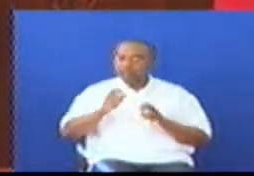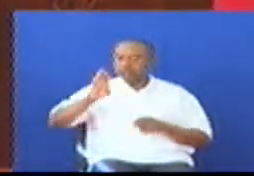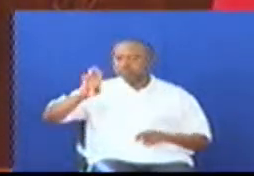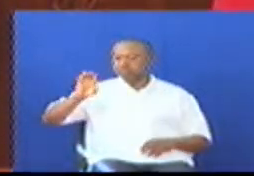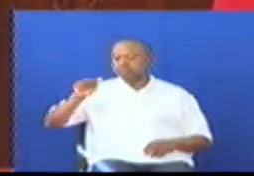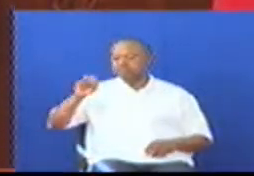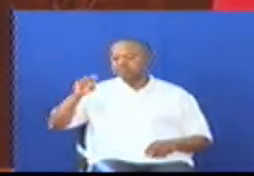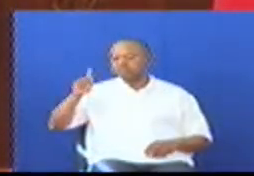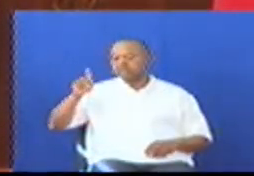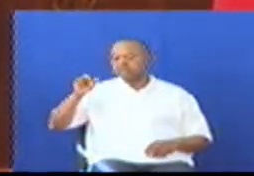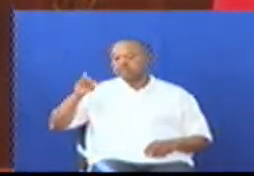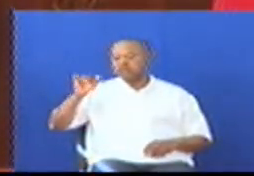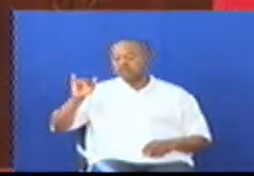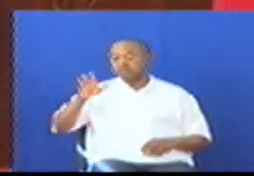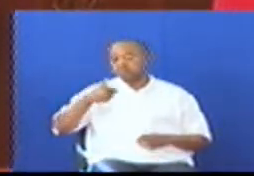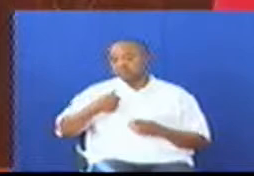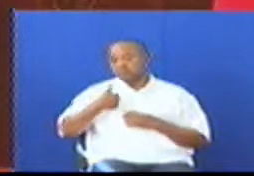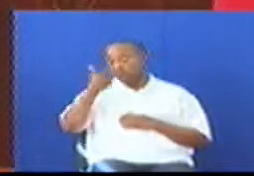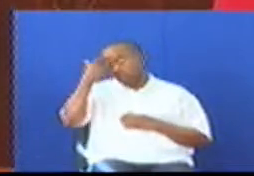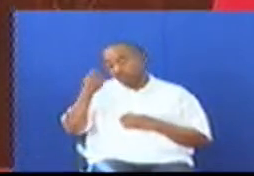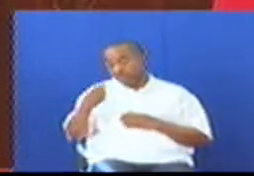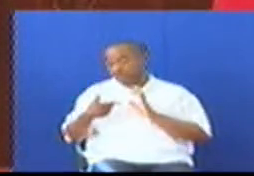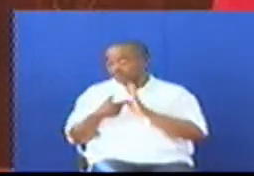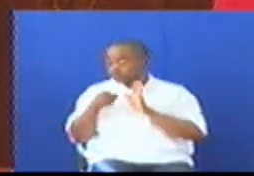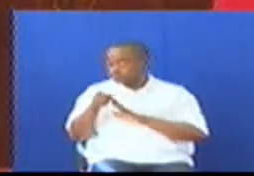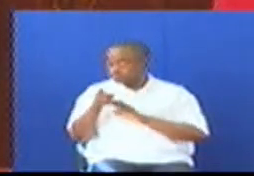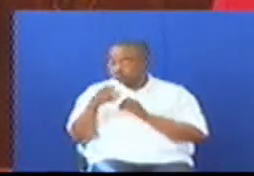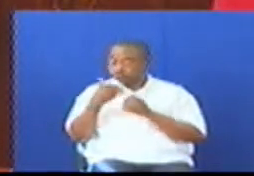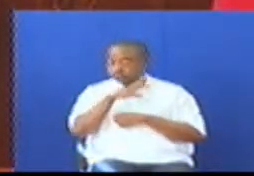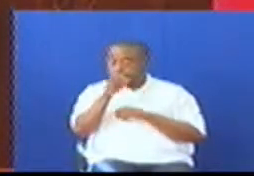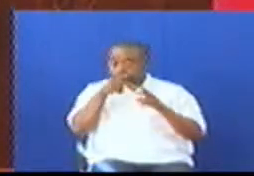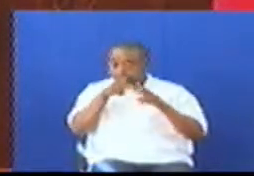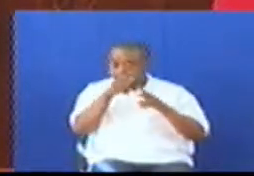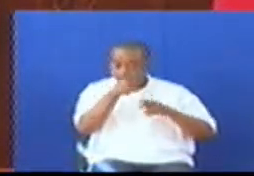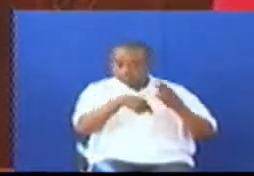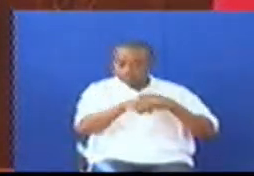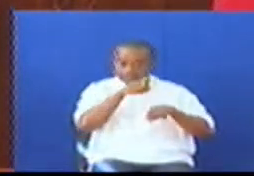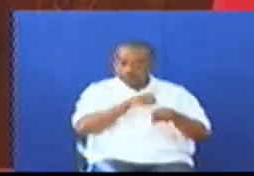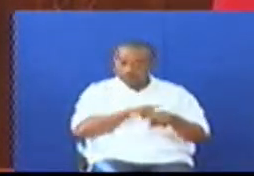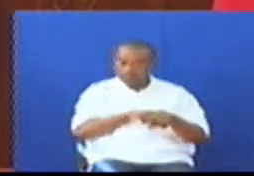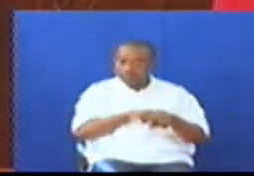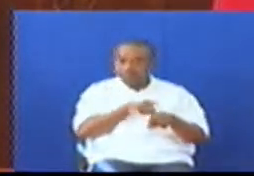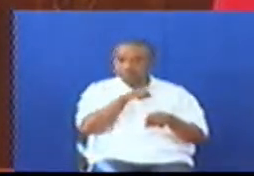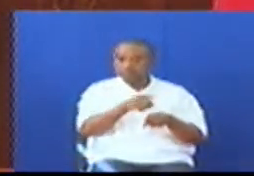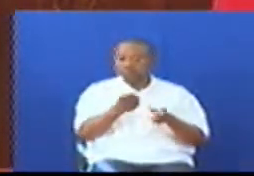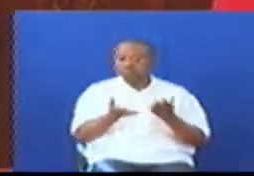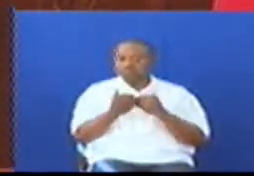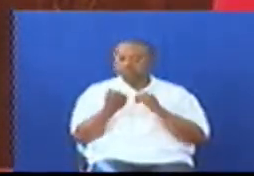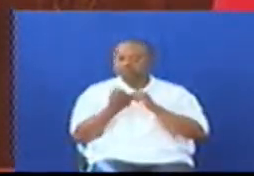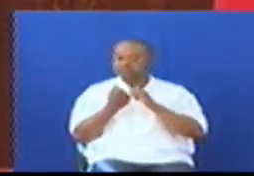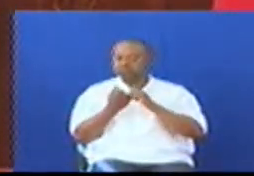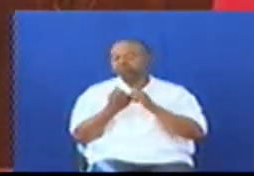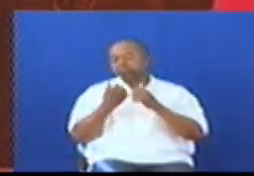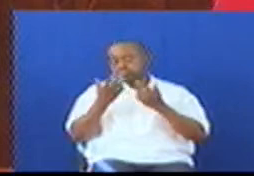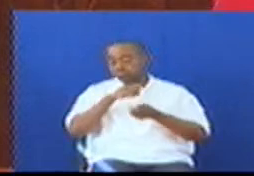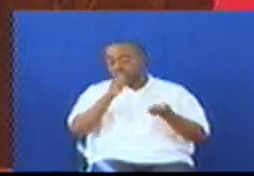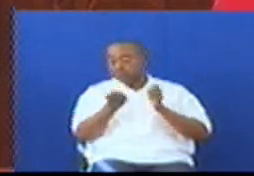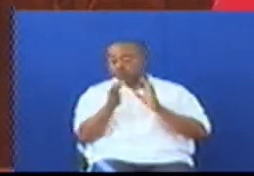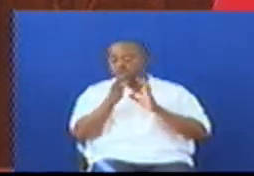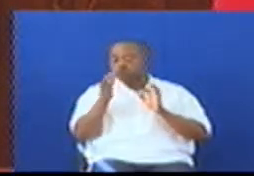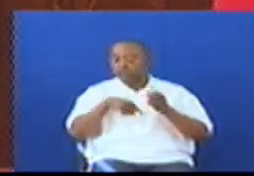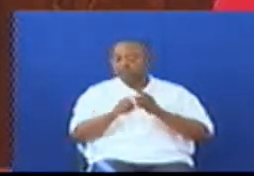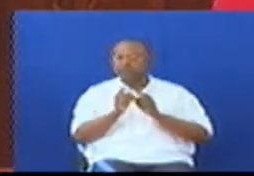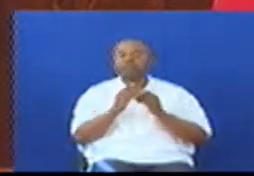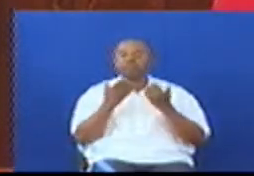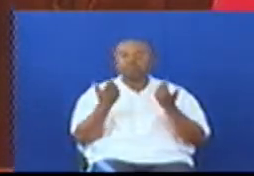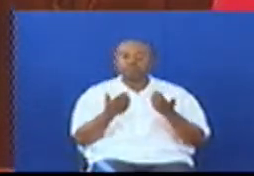bandari ambazo naamini zikiweza kufanyiwa kazi kwa wakati zinaweza kuleta tija kwa bandari lakini pia kwa